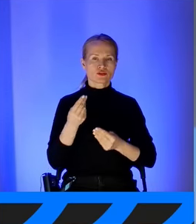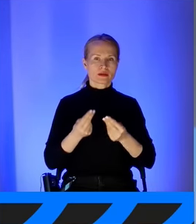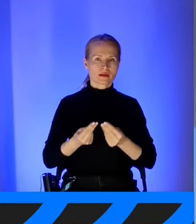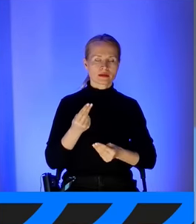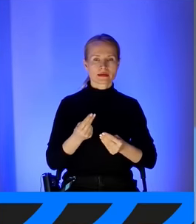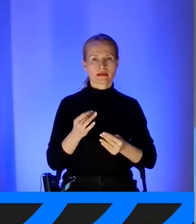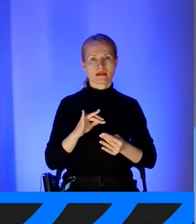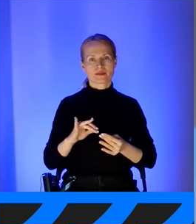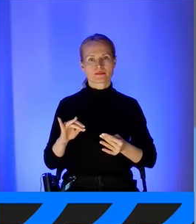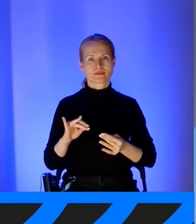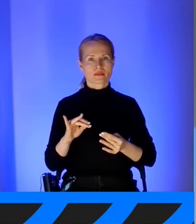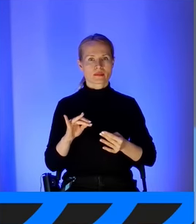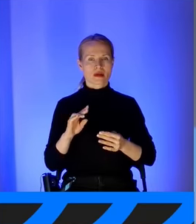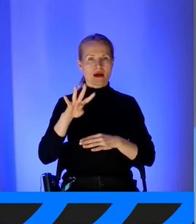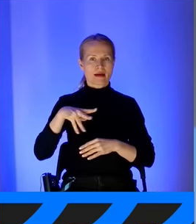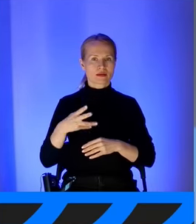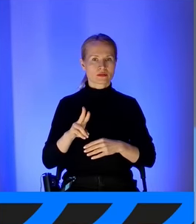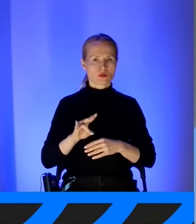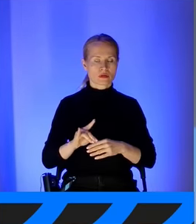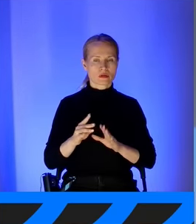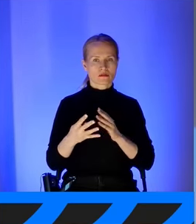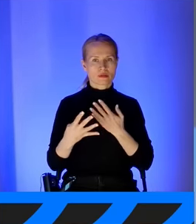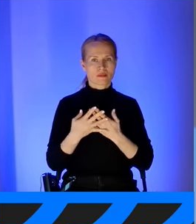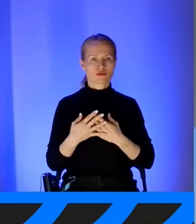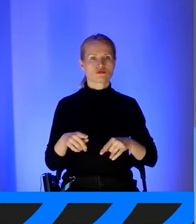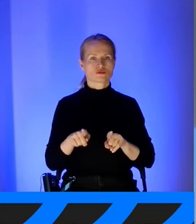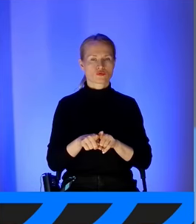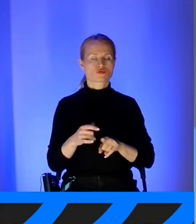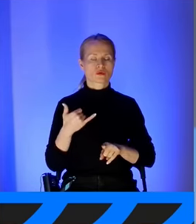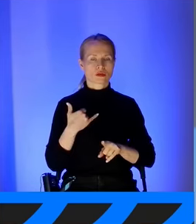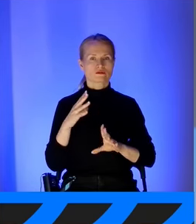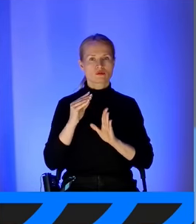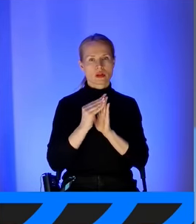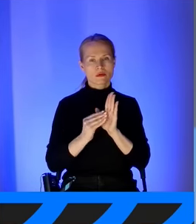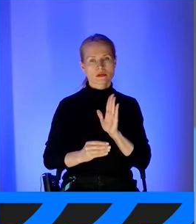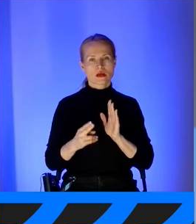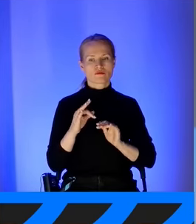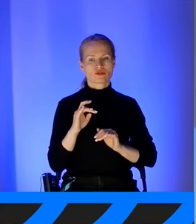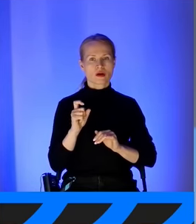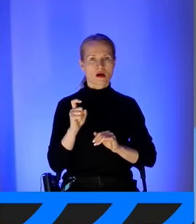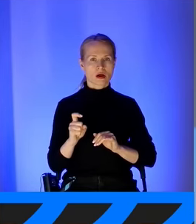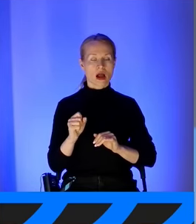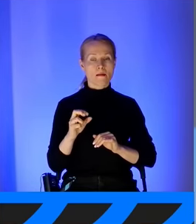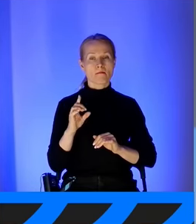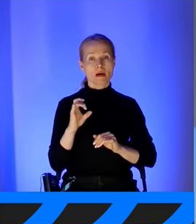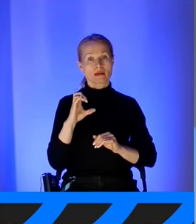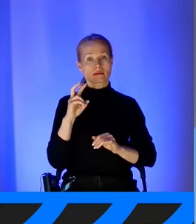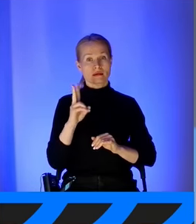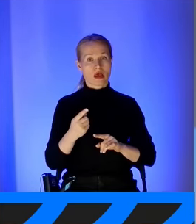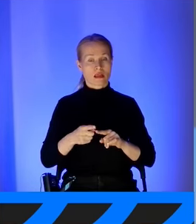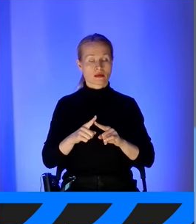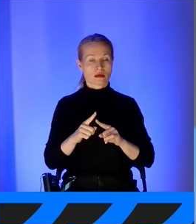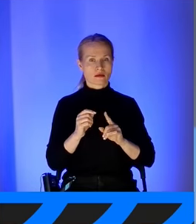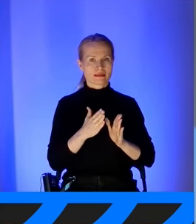история и э реляционная соответственно таблица это тоже всё у нас написано на движках называется движками а Барсик - это система